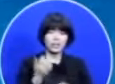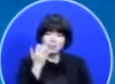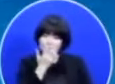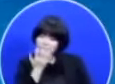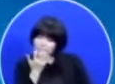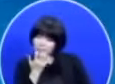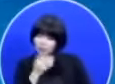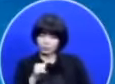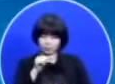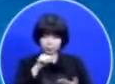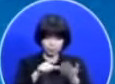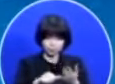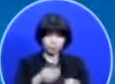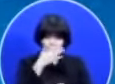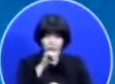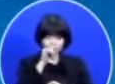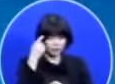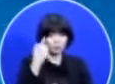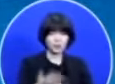가늠할 수 있겠습니까